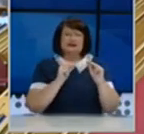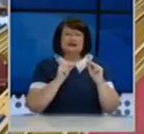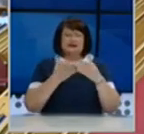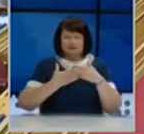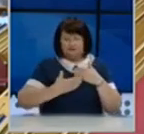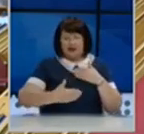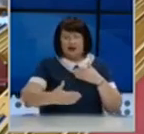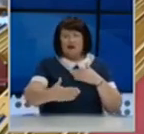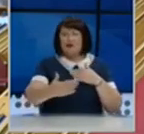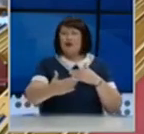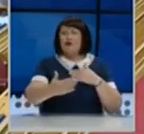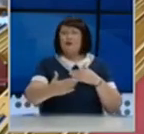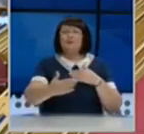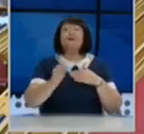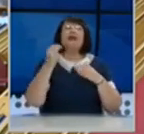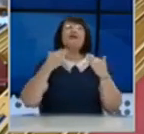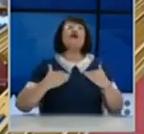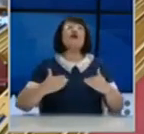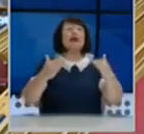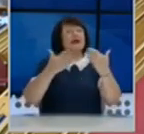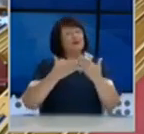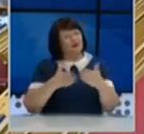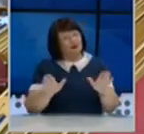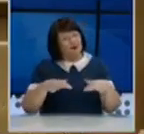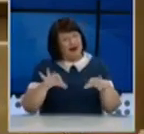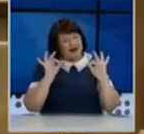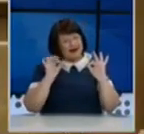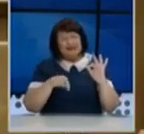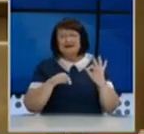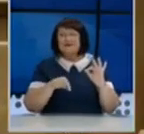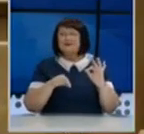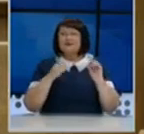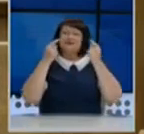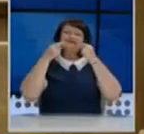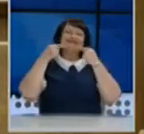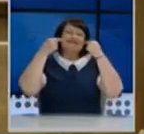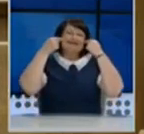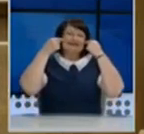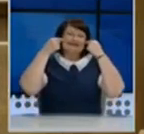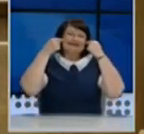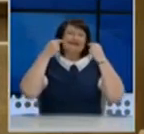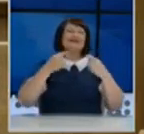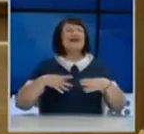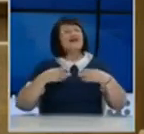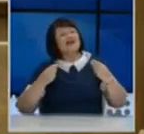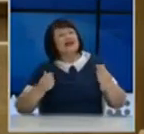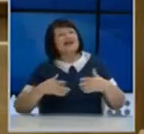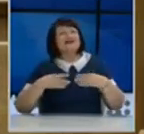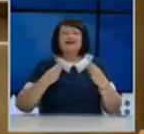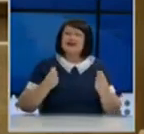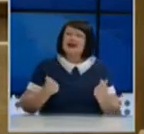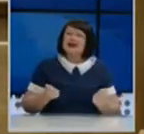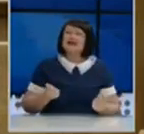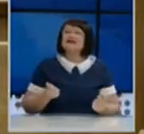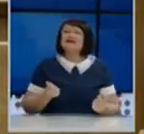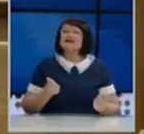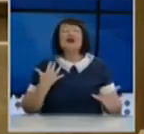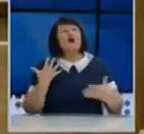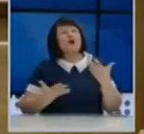περίοδο κοινοβουλευτικής λειτουργίας με χαμογελαστές ευχές, με